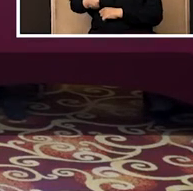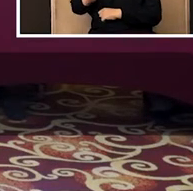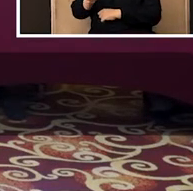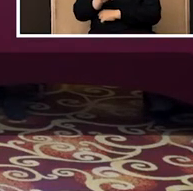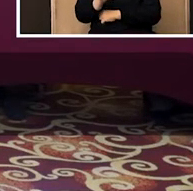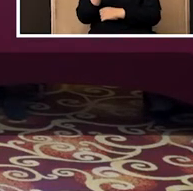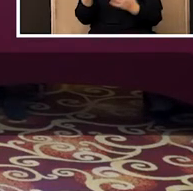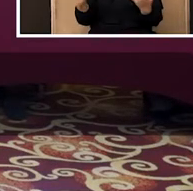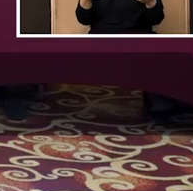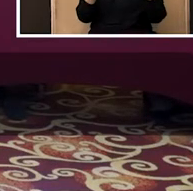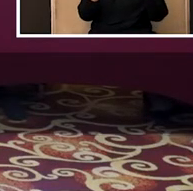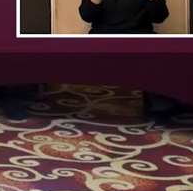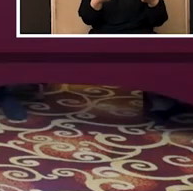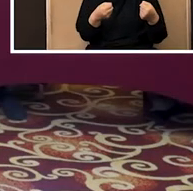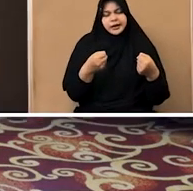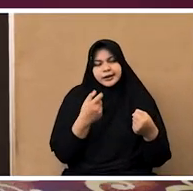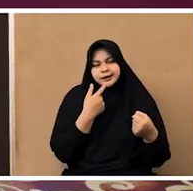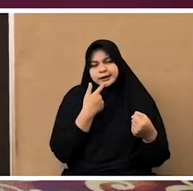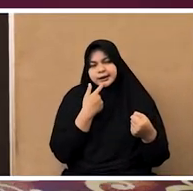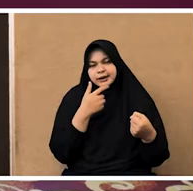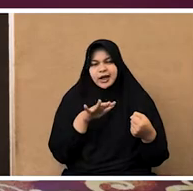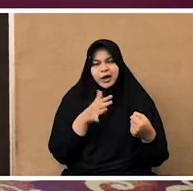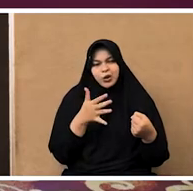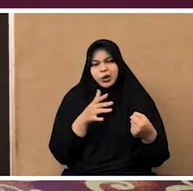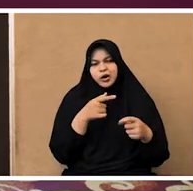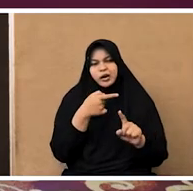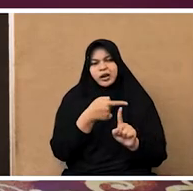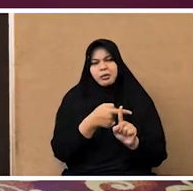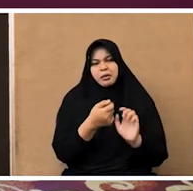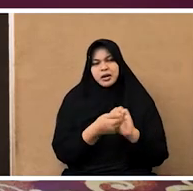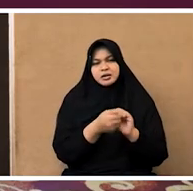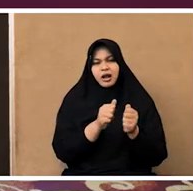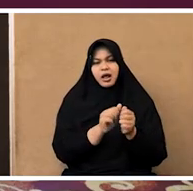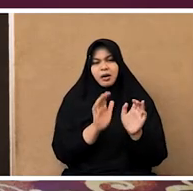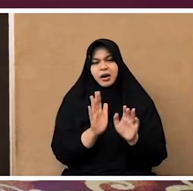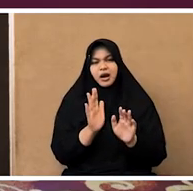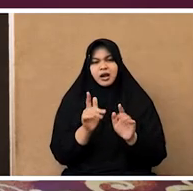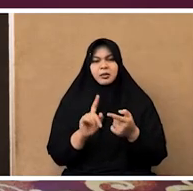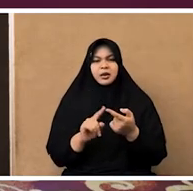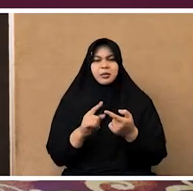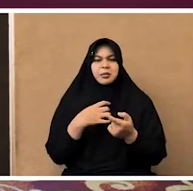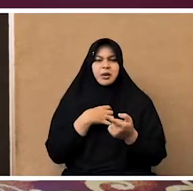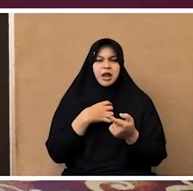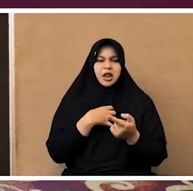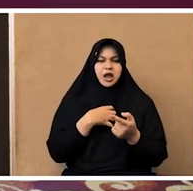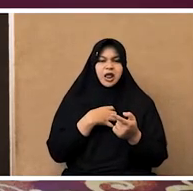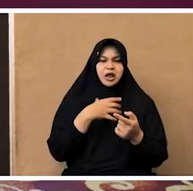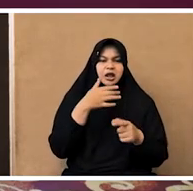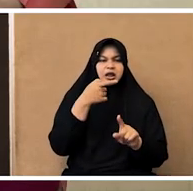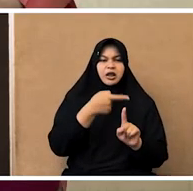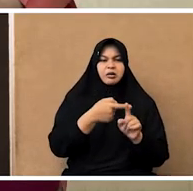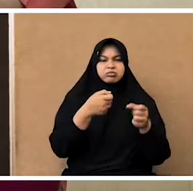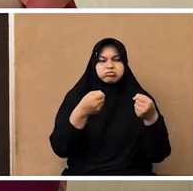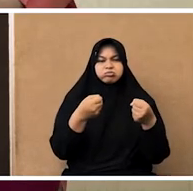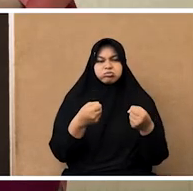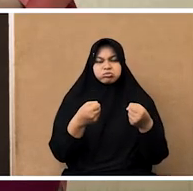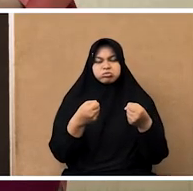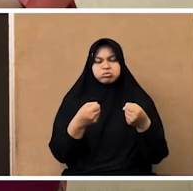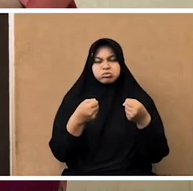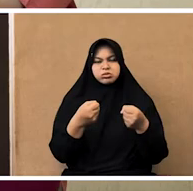kalau dipenjara kayaknya agak apa namanya tambah bermasalah ya apalagi teman-teman mental kan di penjara tambah bermasalah gitu